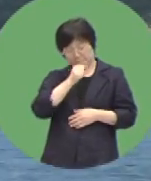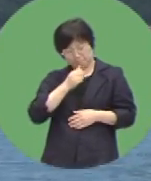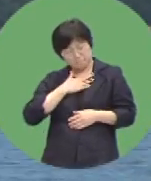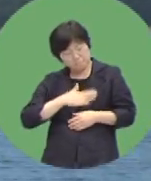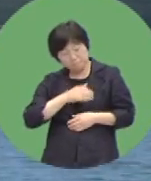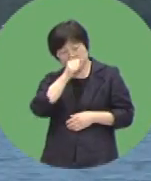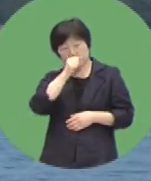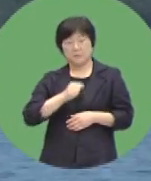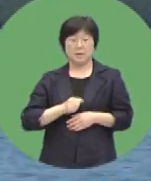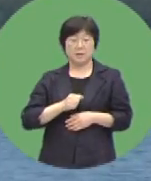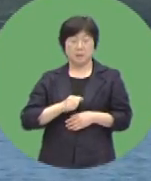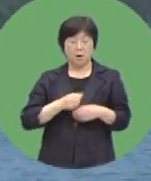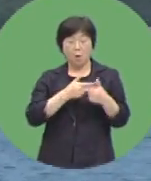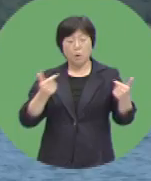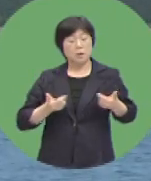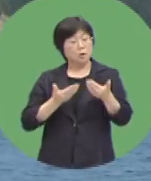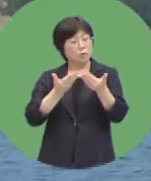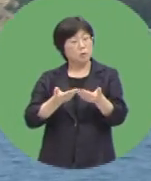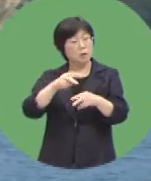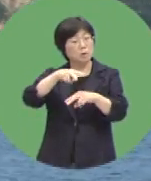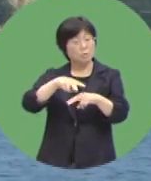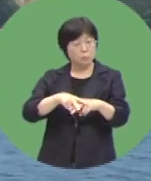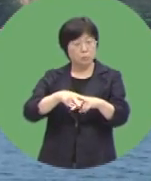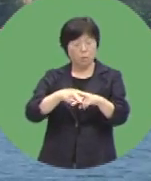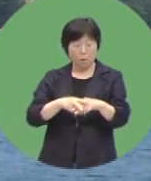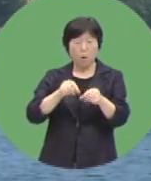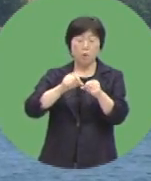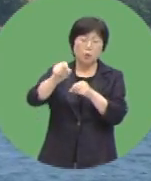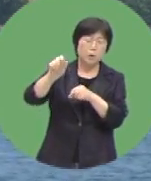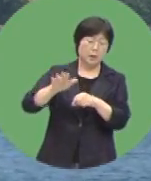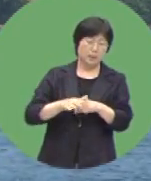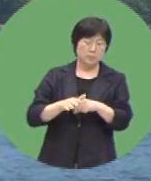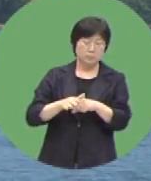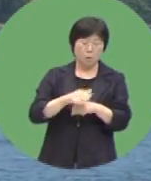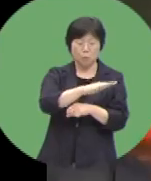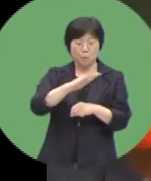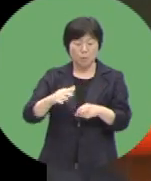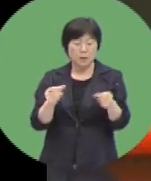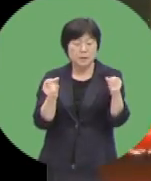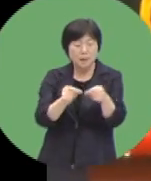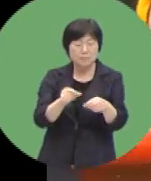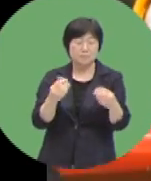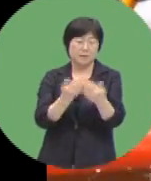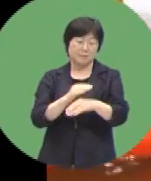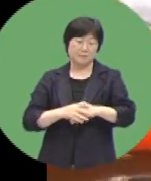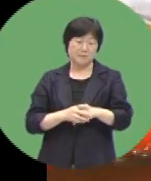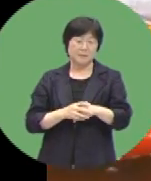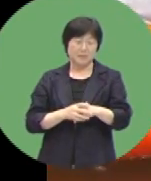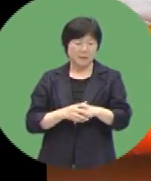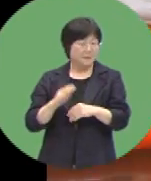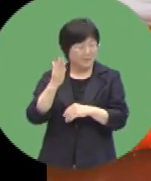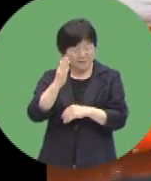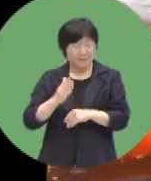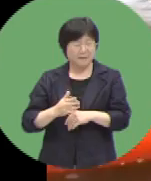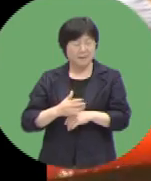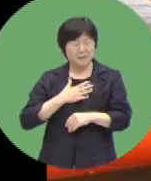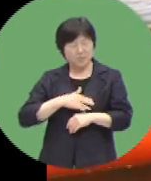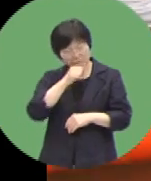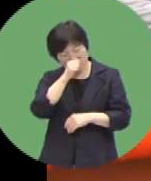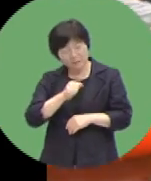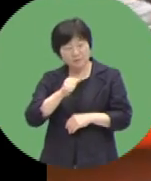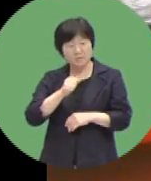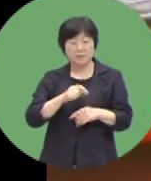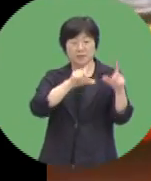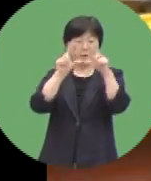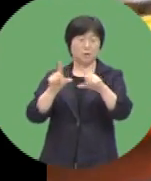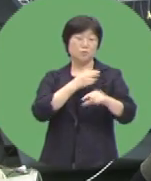る。大きな船に乗ってますとね、少し海と距離がありますけど、もうそこですからね。いやいやいや、なかなか気持ちよく快適に過ごす